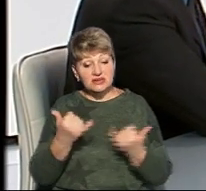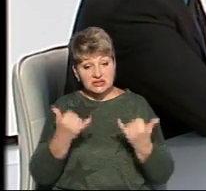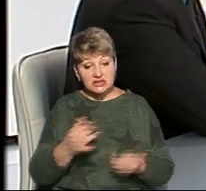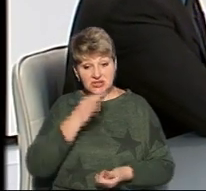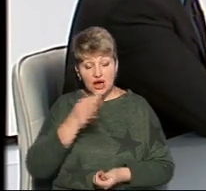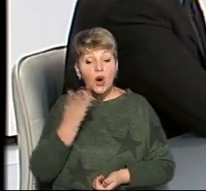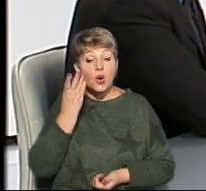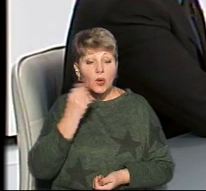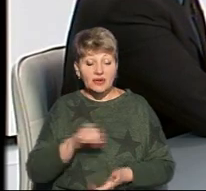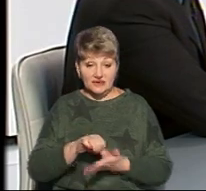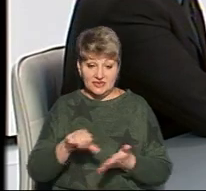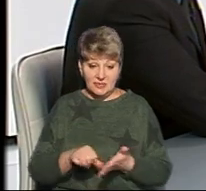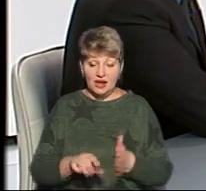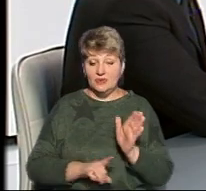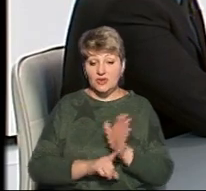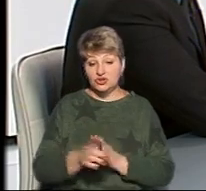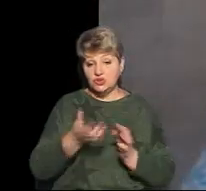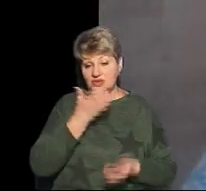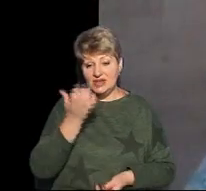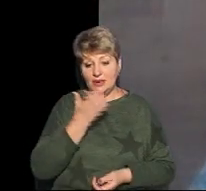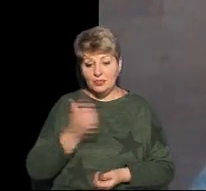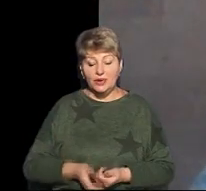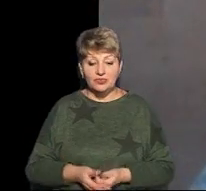в Смілі буде тепло, коли розпочнеться опалювальний сезон?